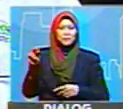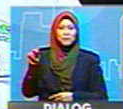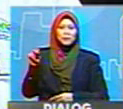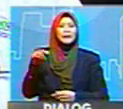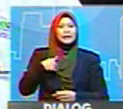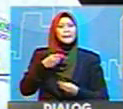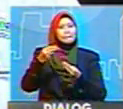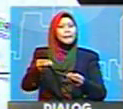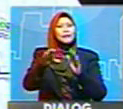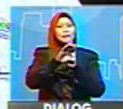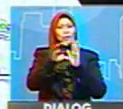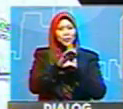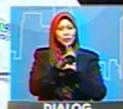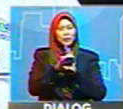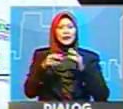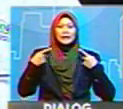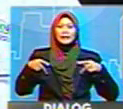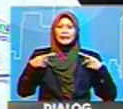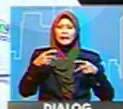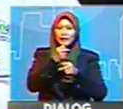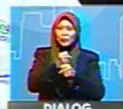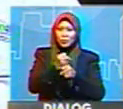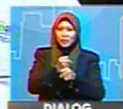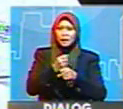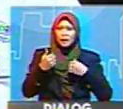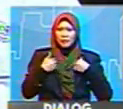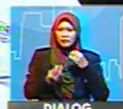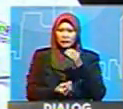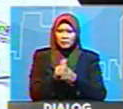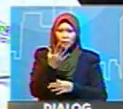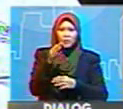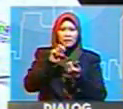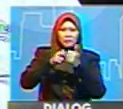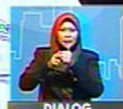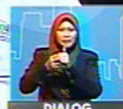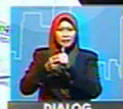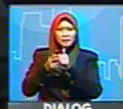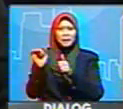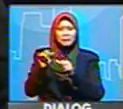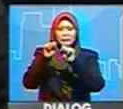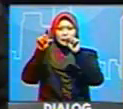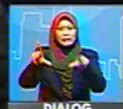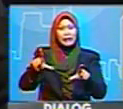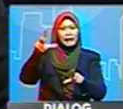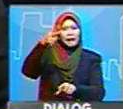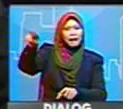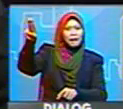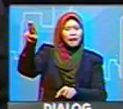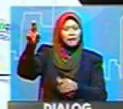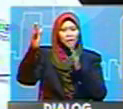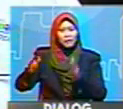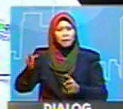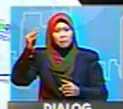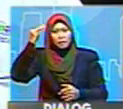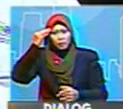contoh contohnya kedai kopi tersebut dah beberapa kali ada timbul isu yang melibatkan soal persesijilan halal persijilan halal orang Melayu